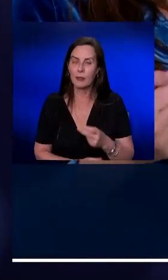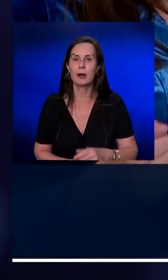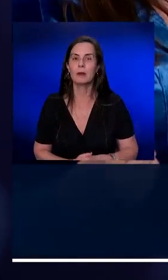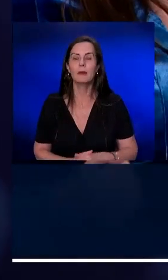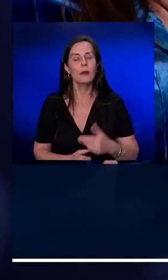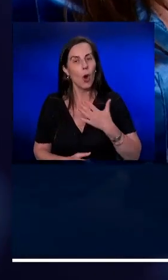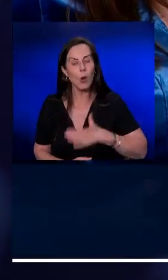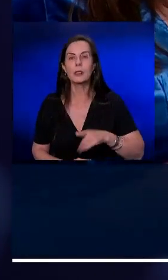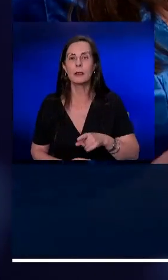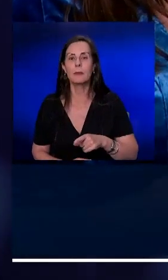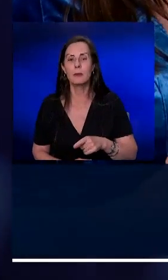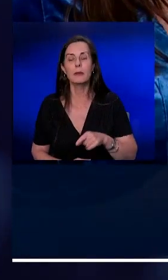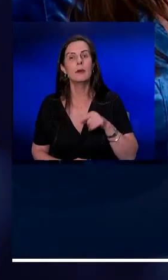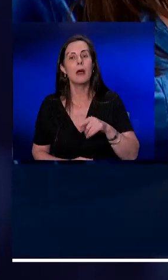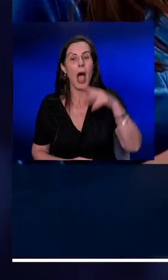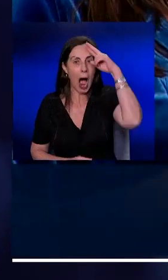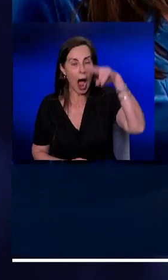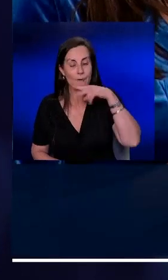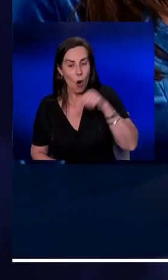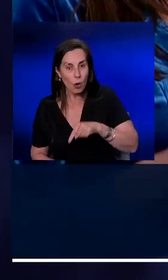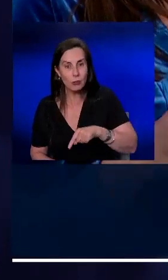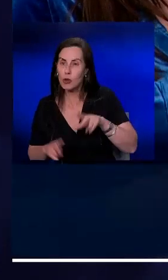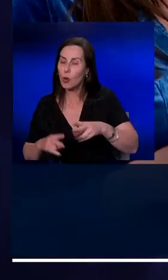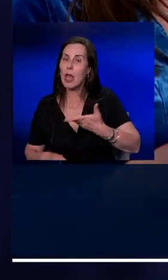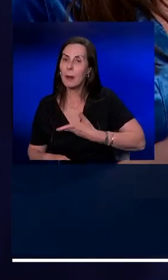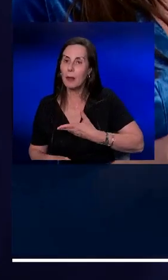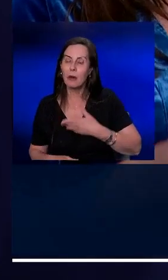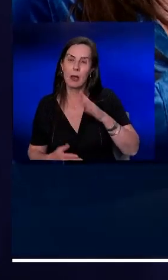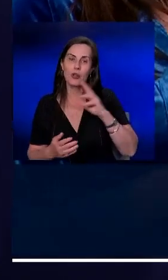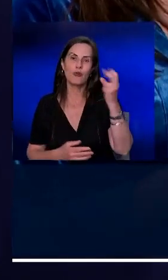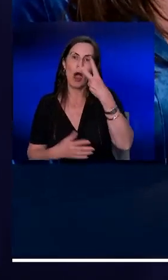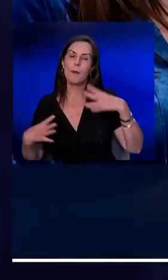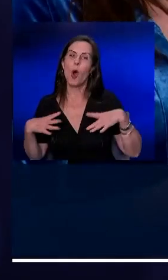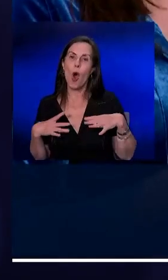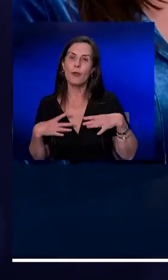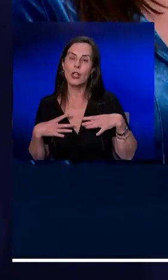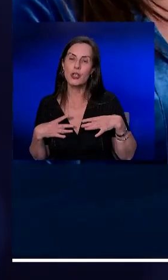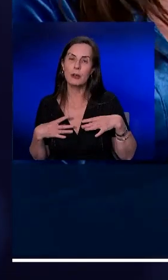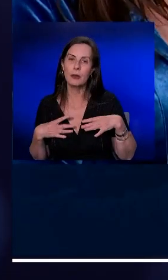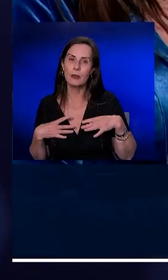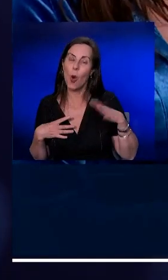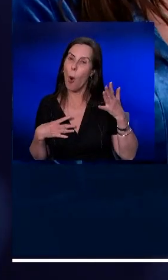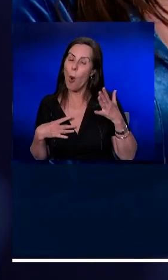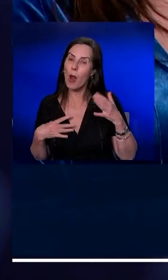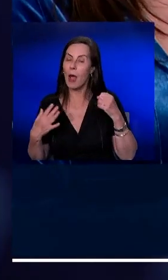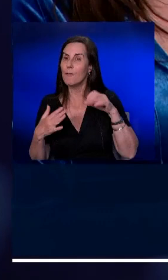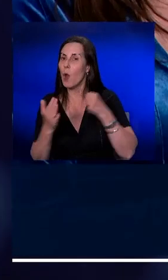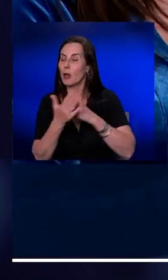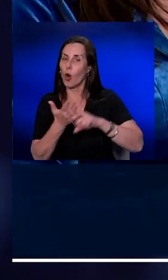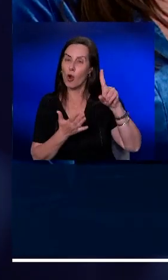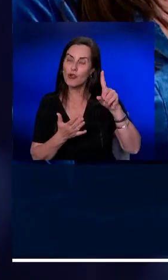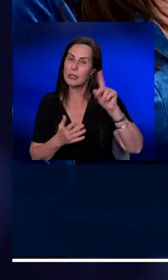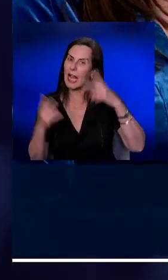מקדמים, היא כזו שבמסגרתה אבות ישראלים יוכלו לקבל 14 ימי חופשה לפחות, אולי עד חודש. העניין עוד